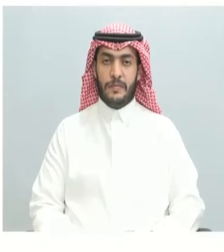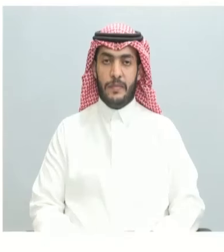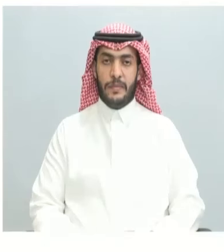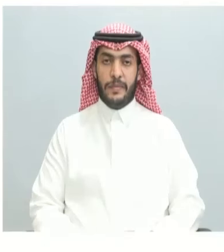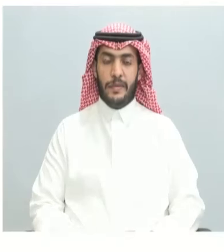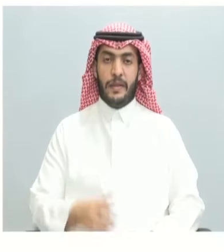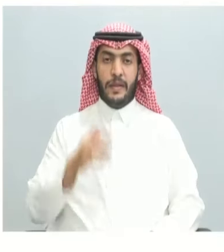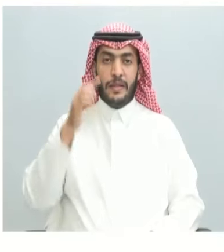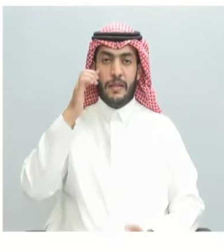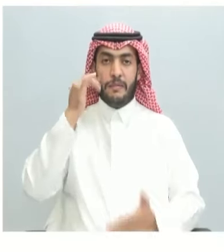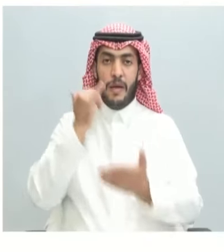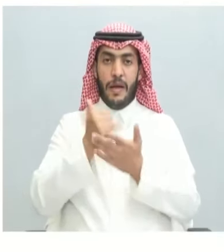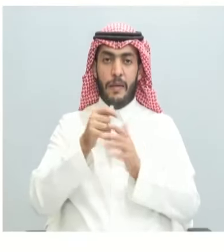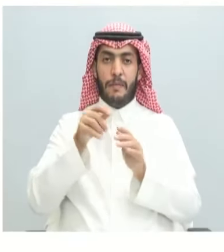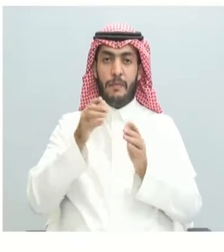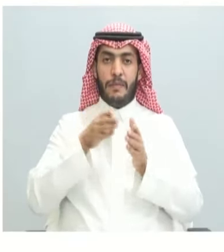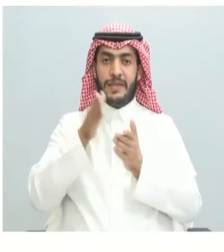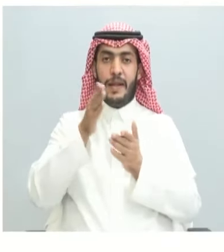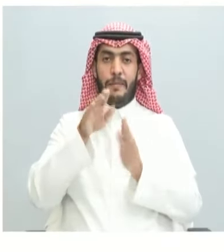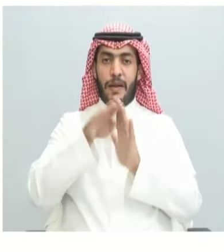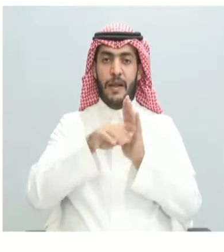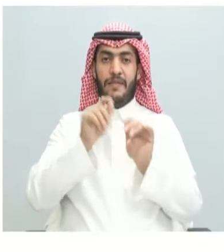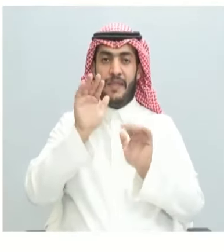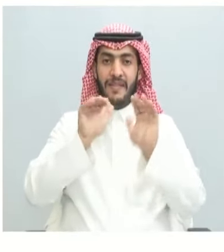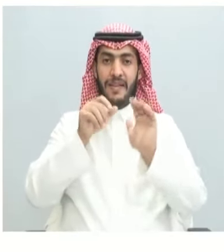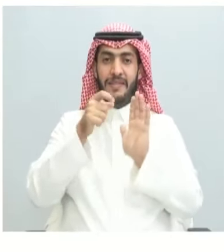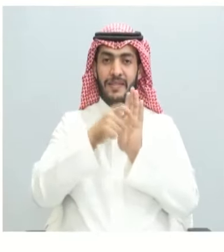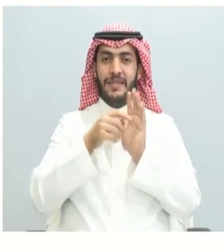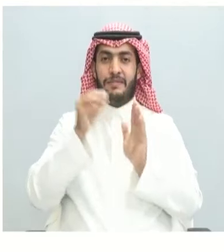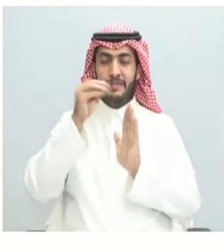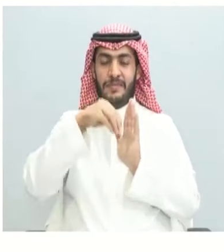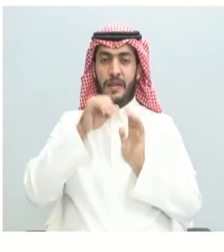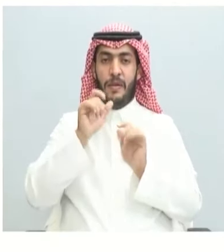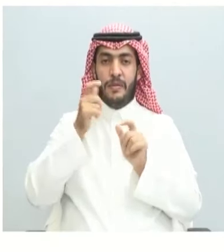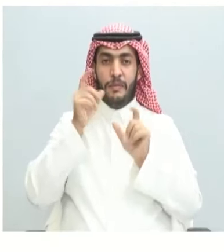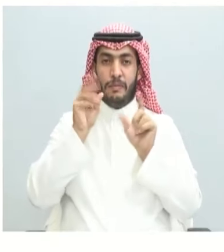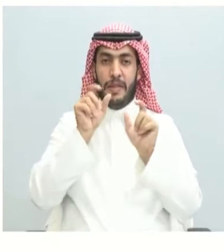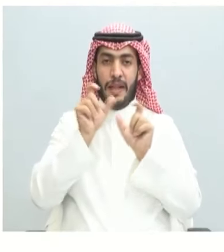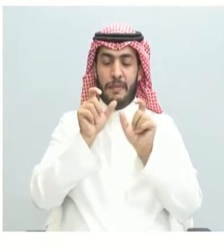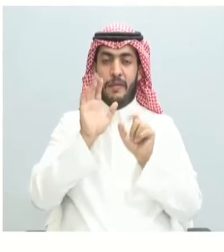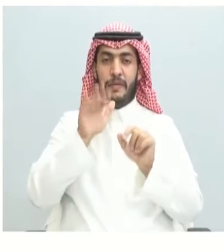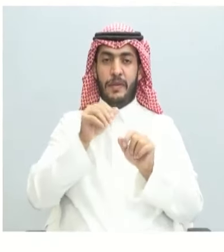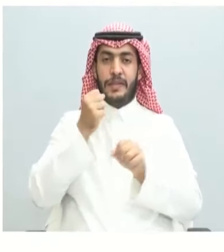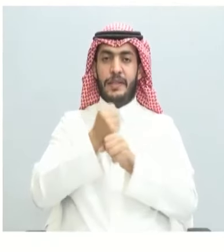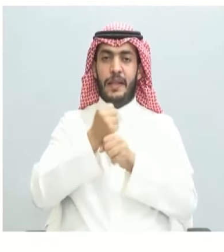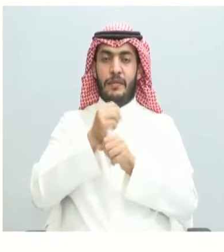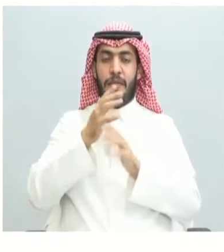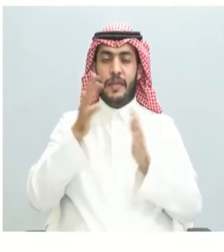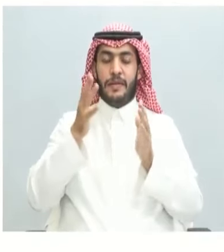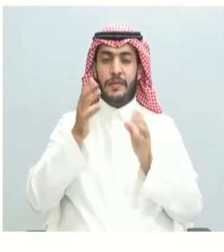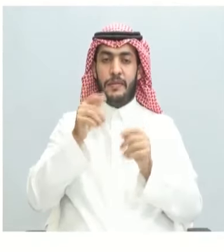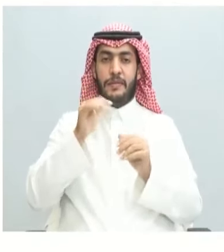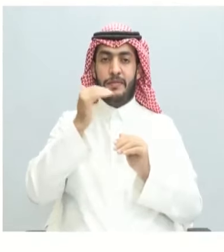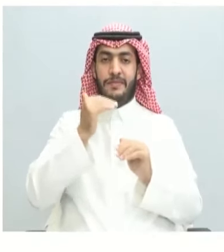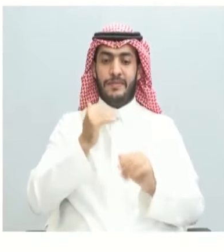طيب التحكم في مسار البرنامج املا الفراغات بالكلمات التاليه مع ملاحظه ان بعض الكلمات ممكن نقوم باستخدامها اكثر